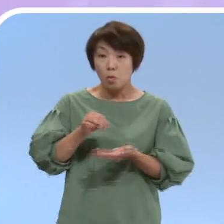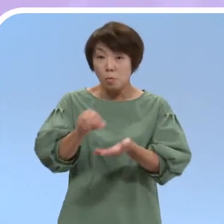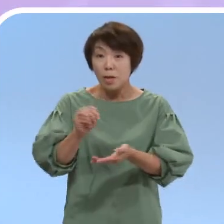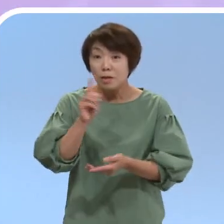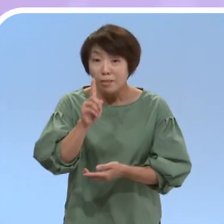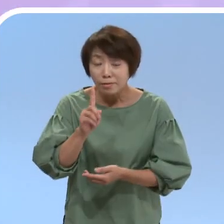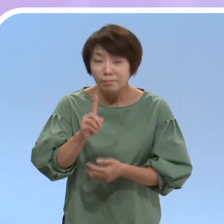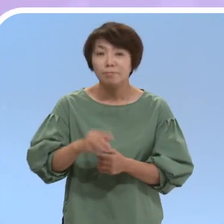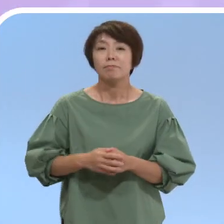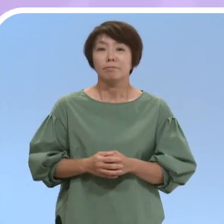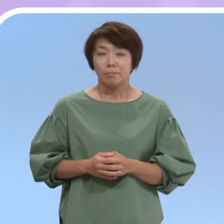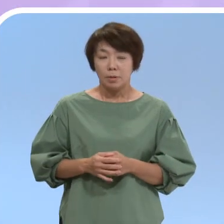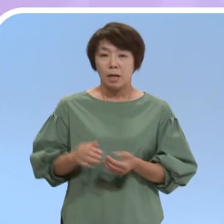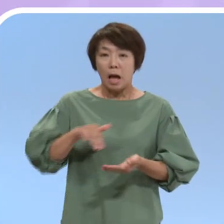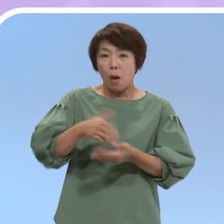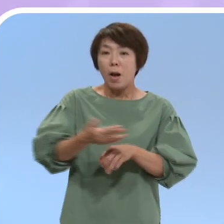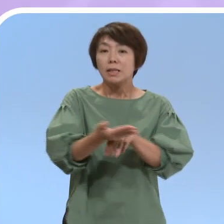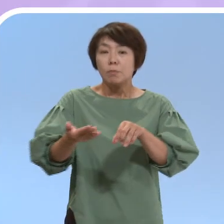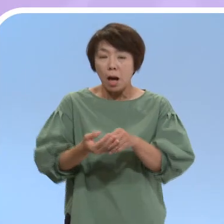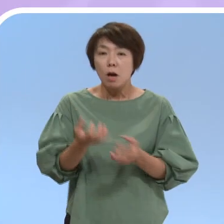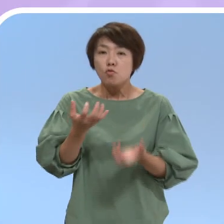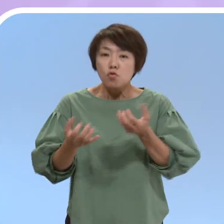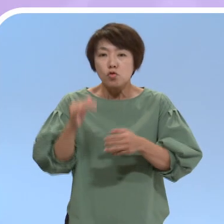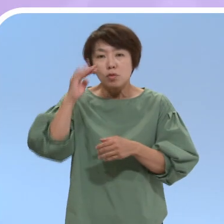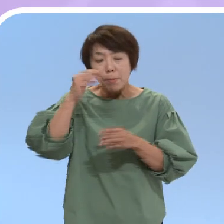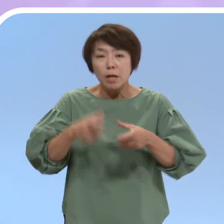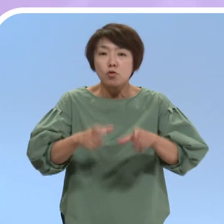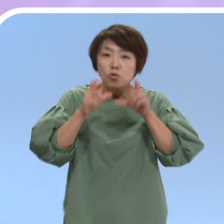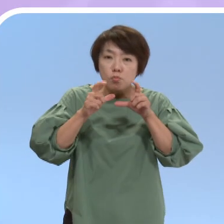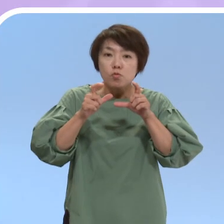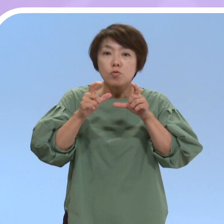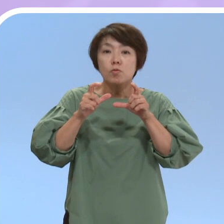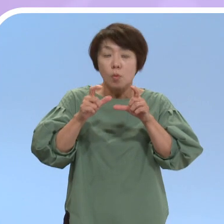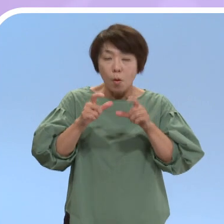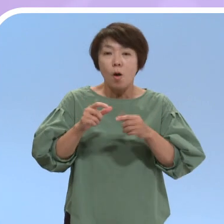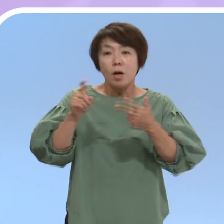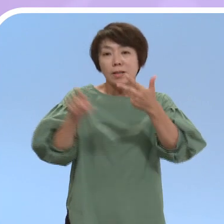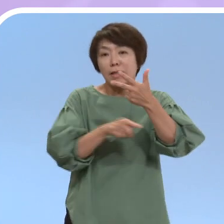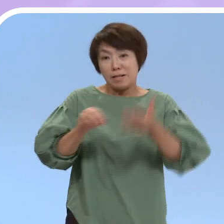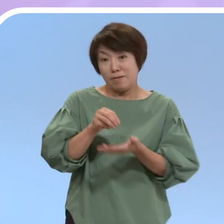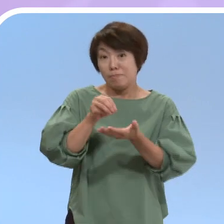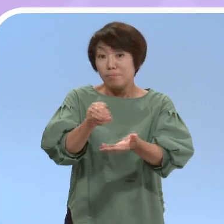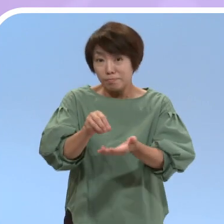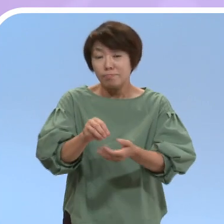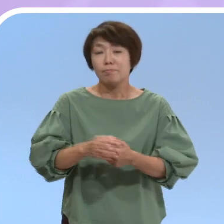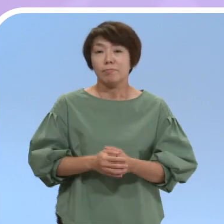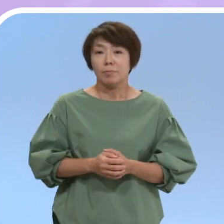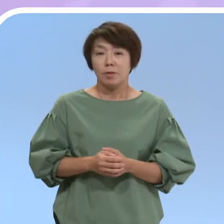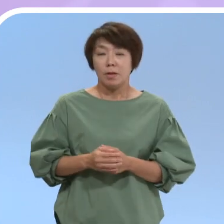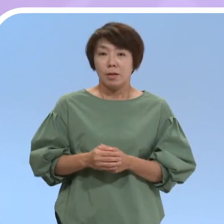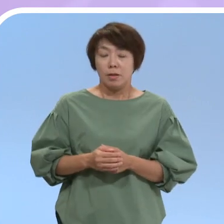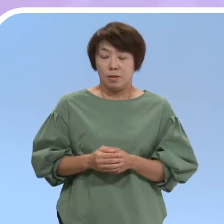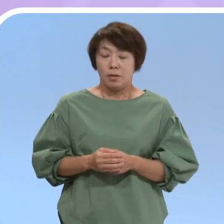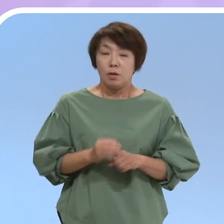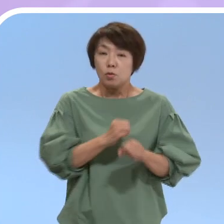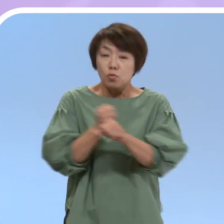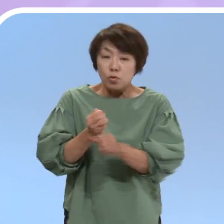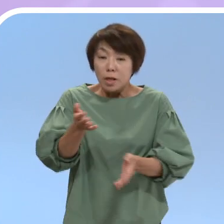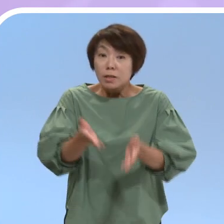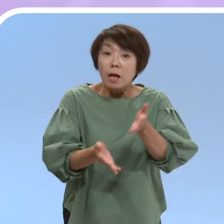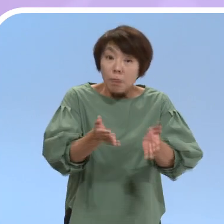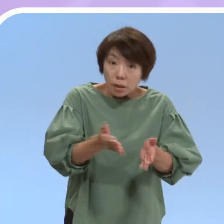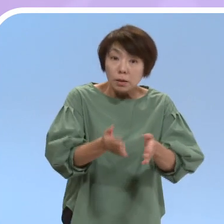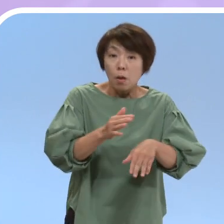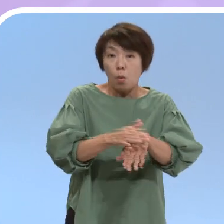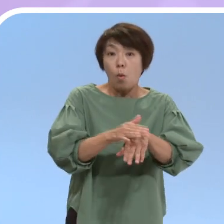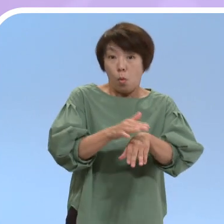今週のプレゼントは、淡路島フルーツ玉ねぎスープ30食入りを7人の方に。甘くなるように工